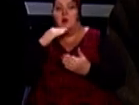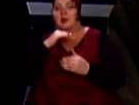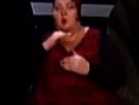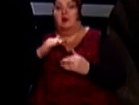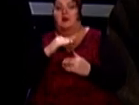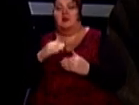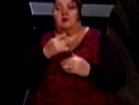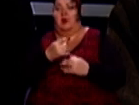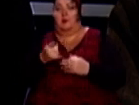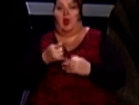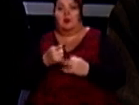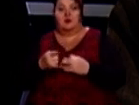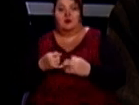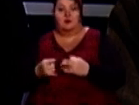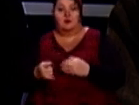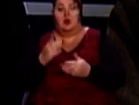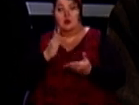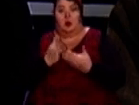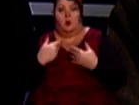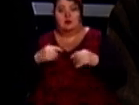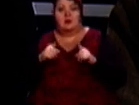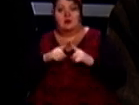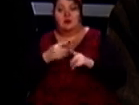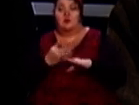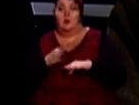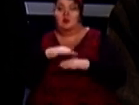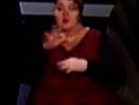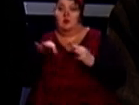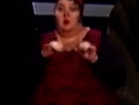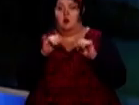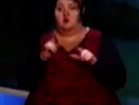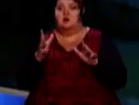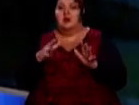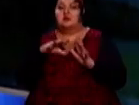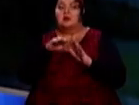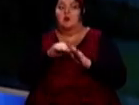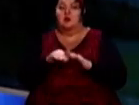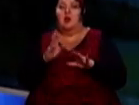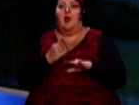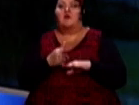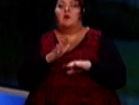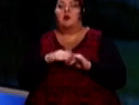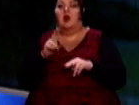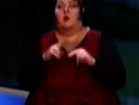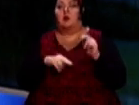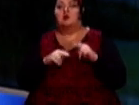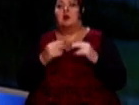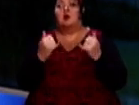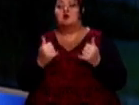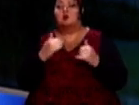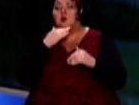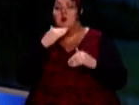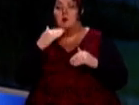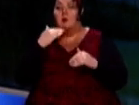Чи є у нас в Полтаві такі проєкти, чи можна їх запровадити? Ну, в Полтаві будується на сьогоднішній день